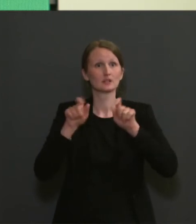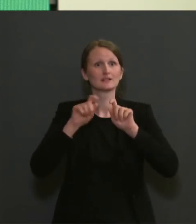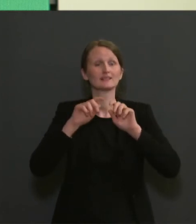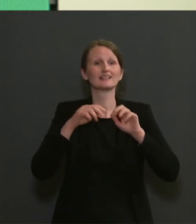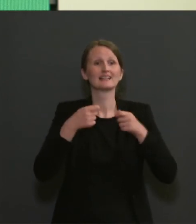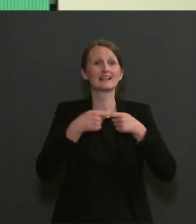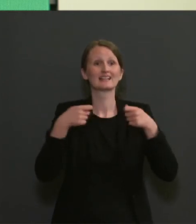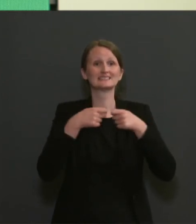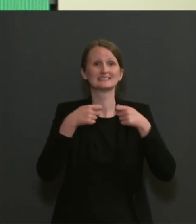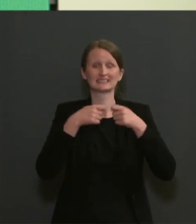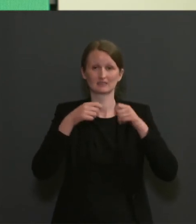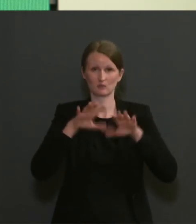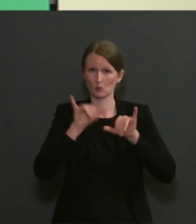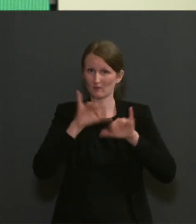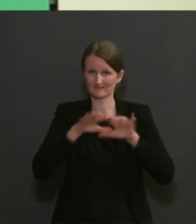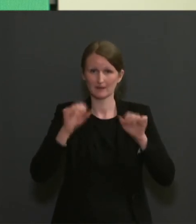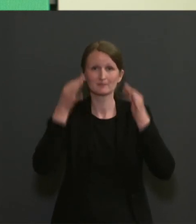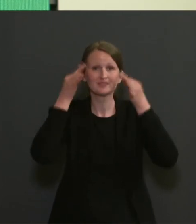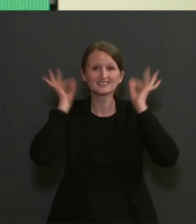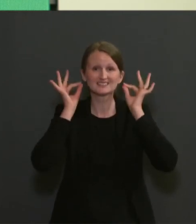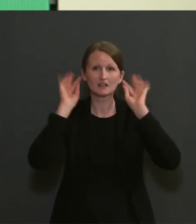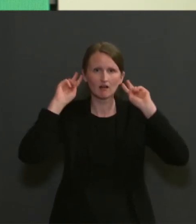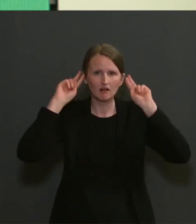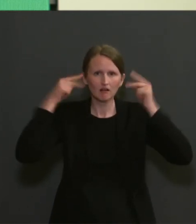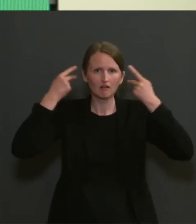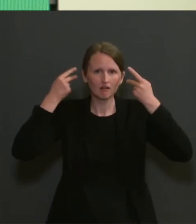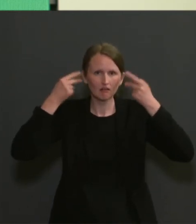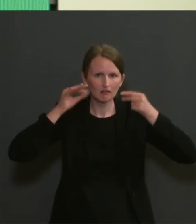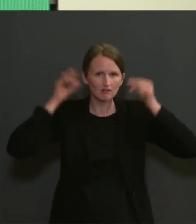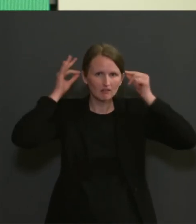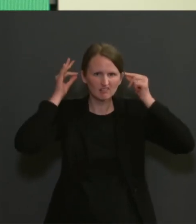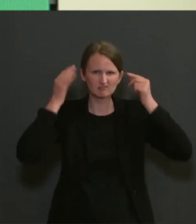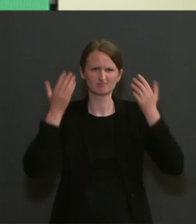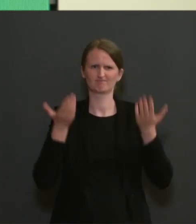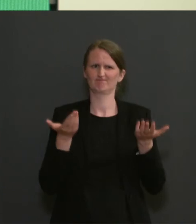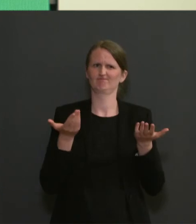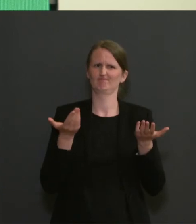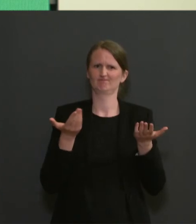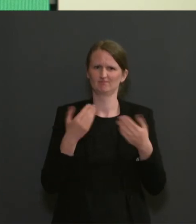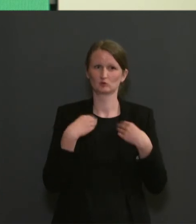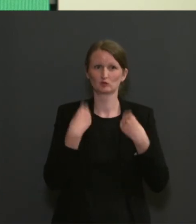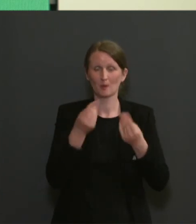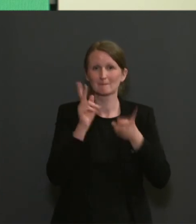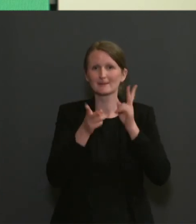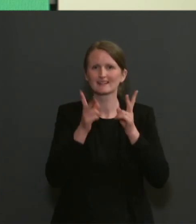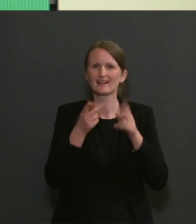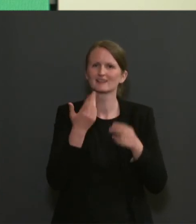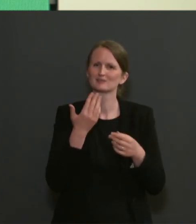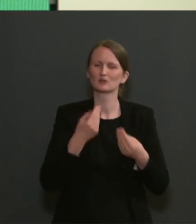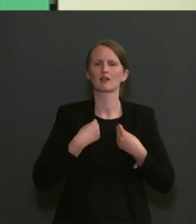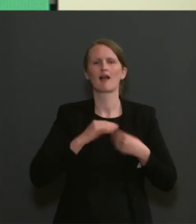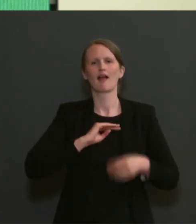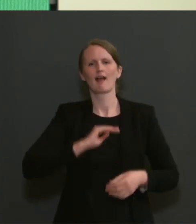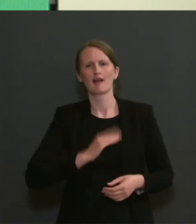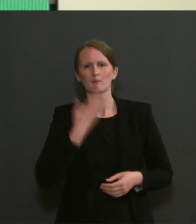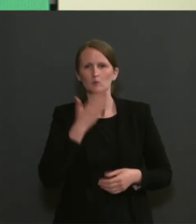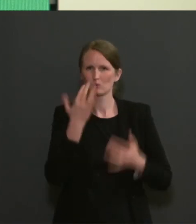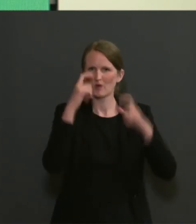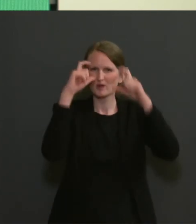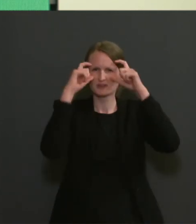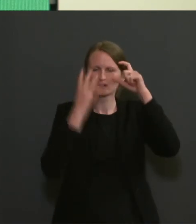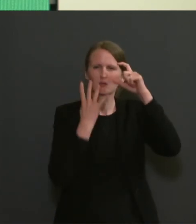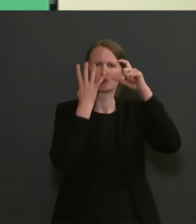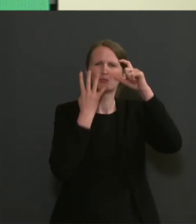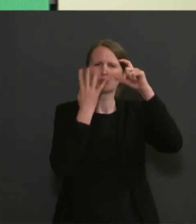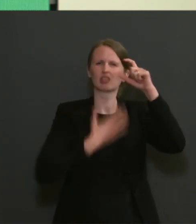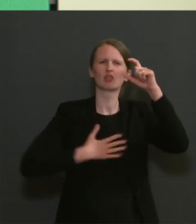croisés. C'est peut-être plus pratique pour que le masque se rapproche de votre visage, mais dans un nombre significatif de cas, cela fait bâiller le masque